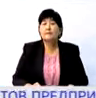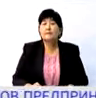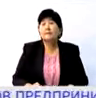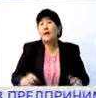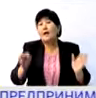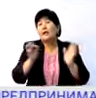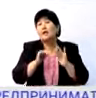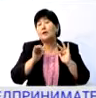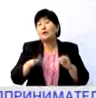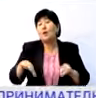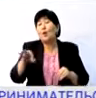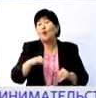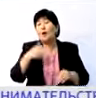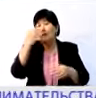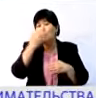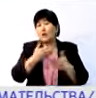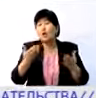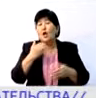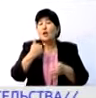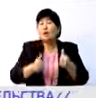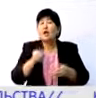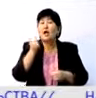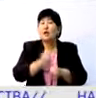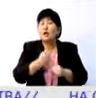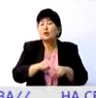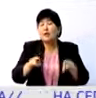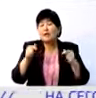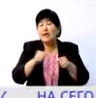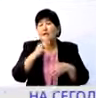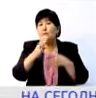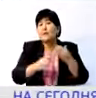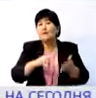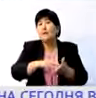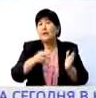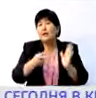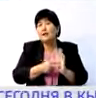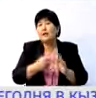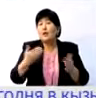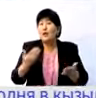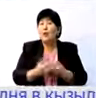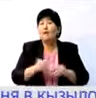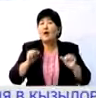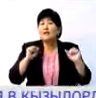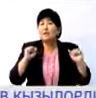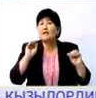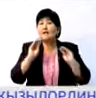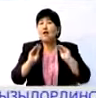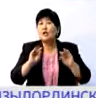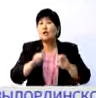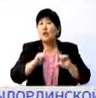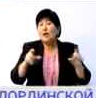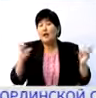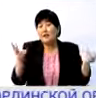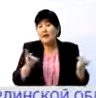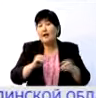В целях проведения в области международных турниров разработано в соответствии с мировыми стандартами ПСД нового спортивного сооружения. Также